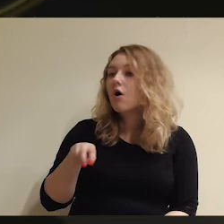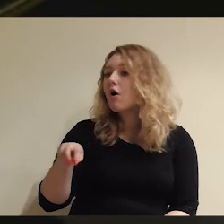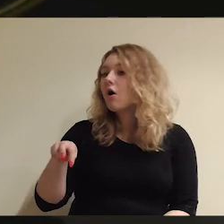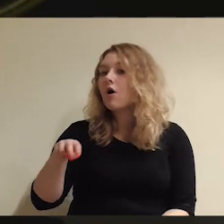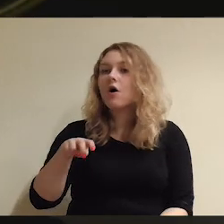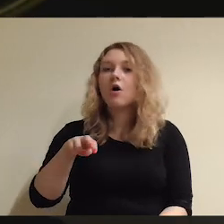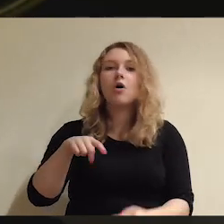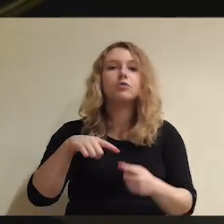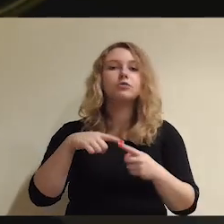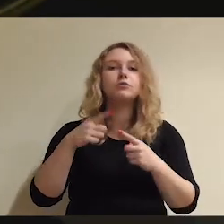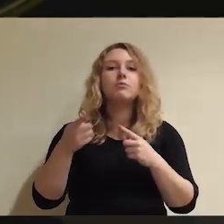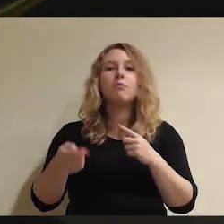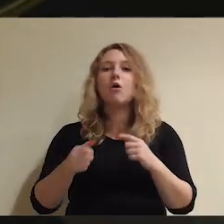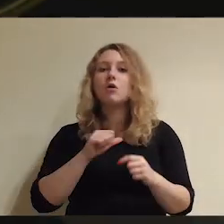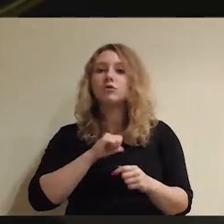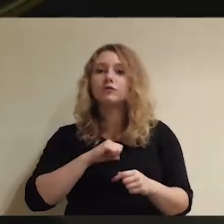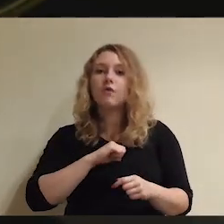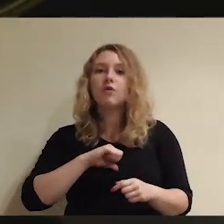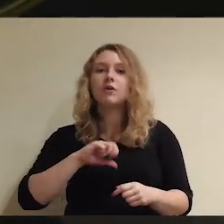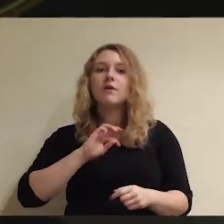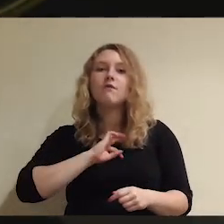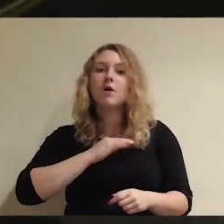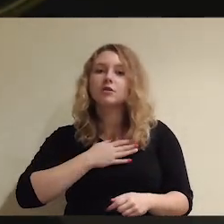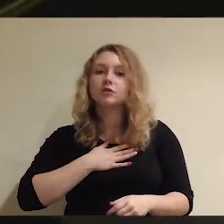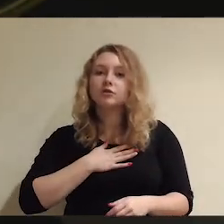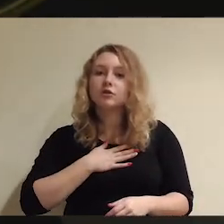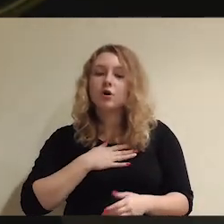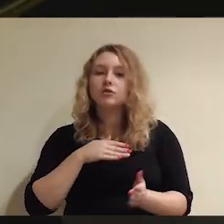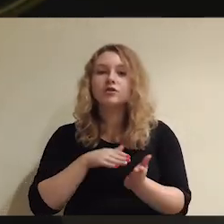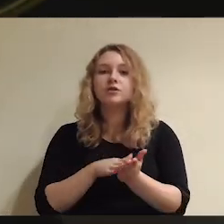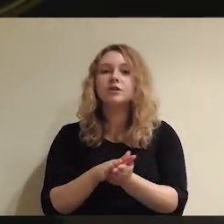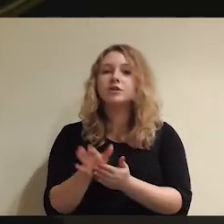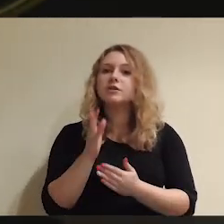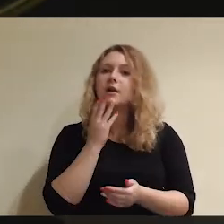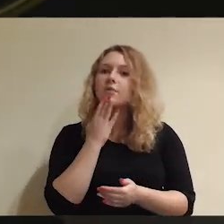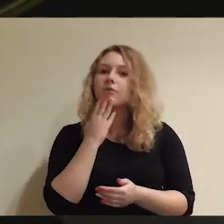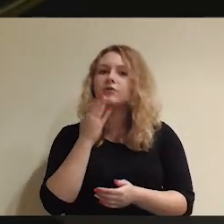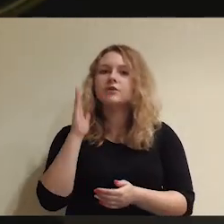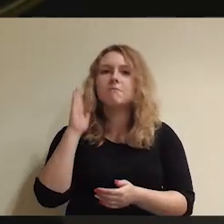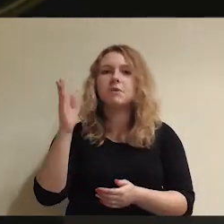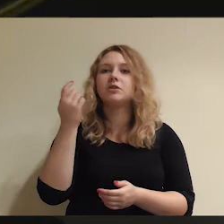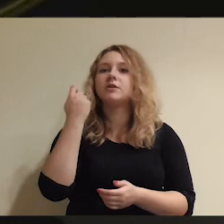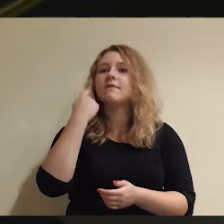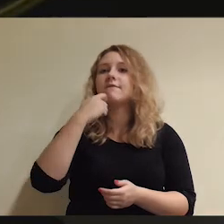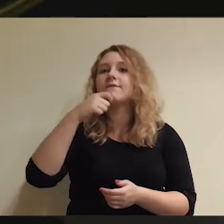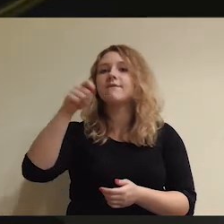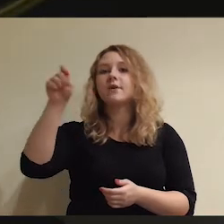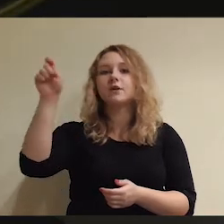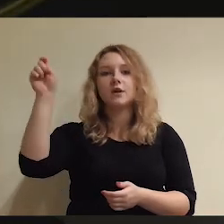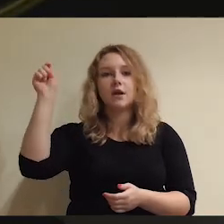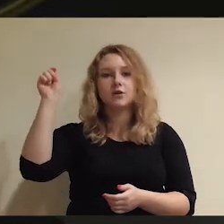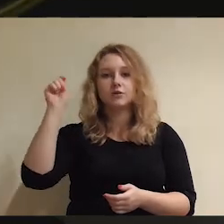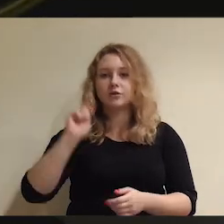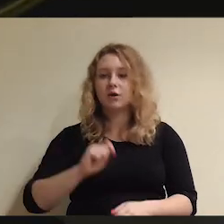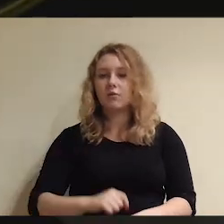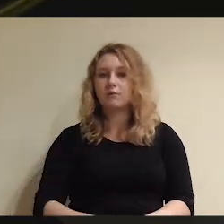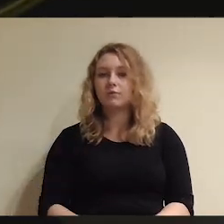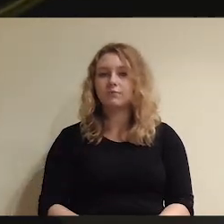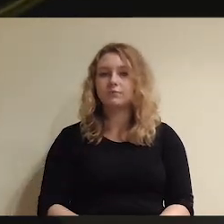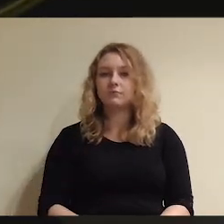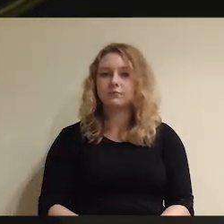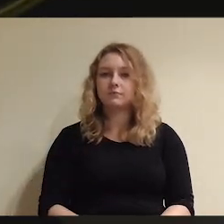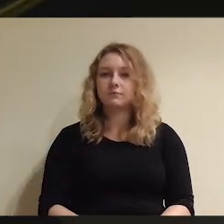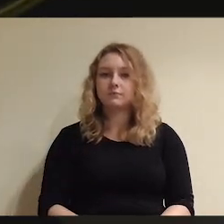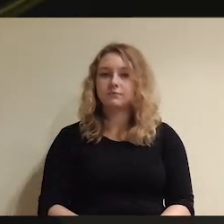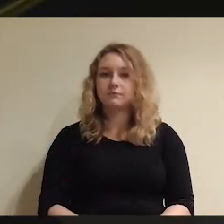Zobacz, jak chodzi po swojej własności i zaczyna mówić, że będzie wyjeżdżał.